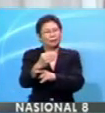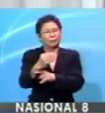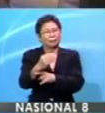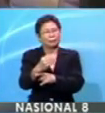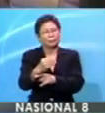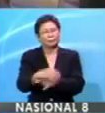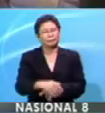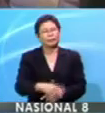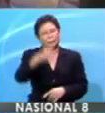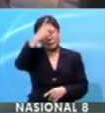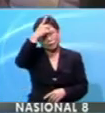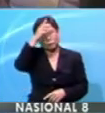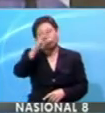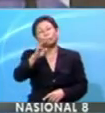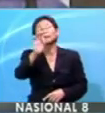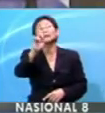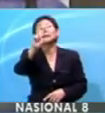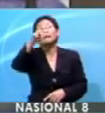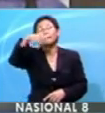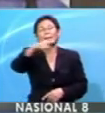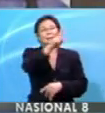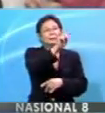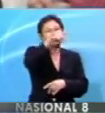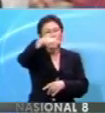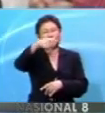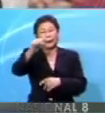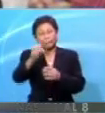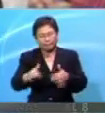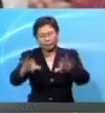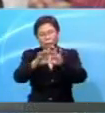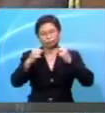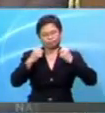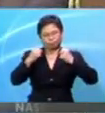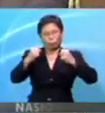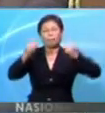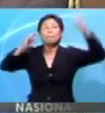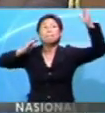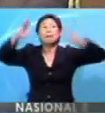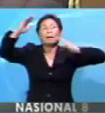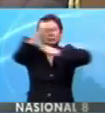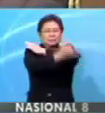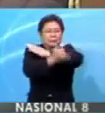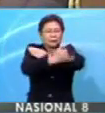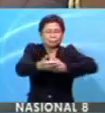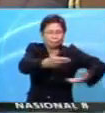Minun dat ser Mustafa berkata tppa penting bagi mengukuhkan kedudukan Malaysia